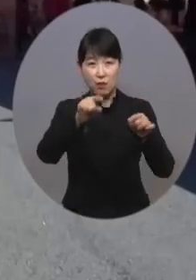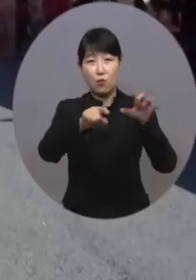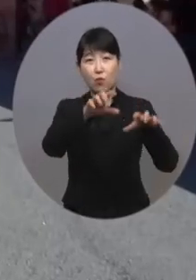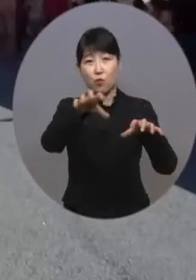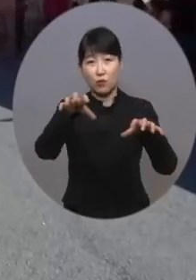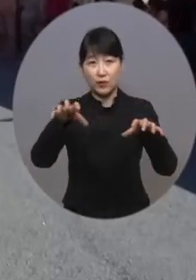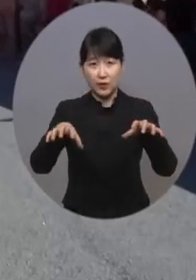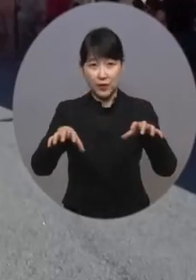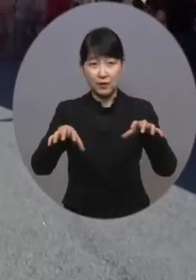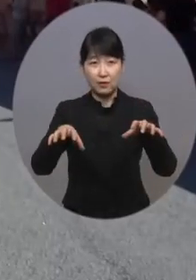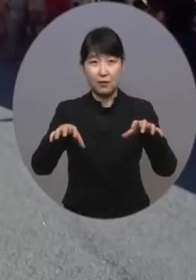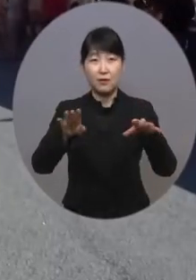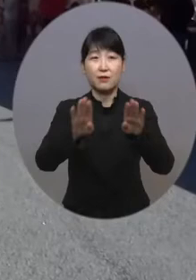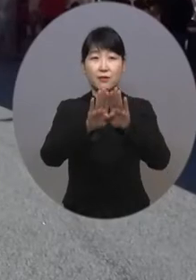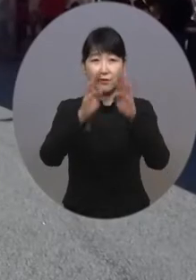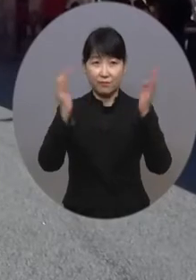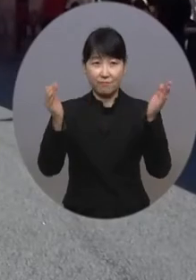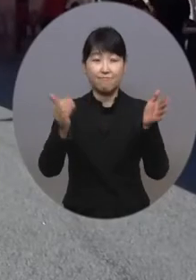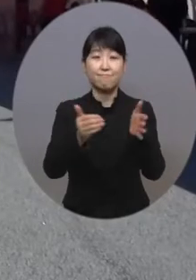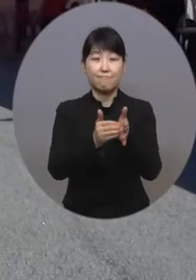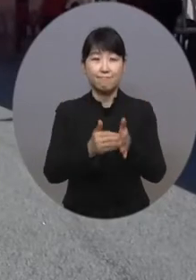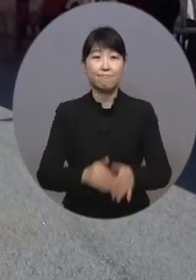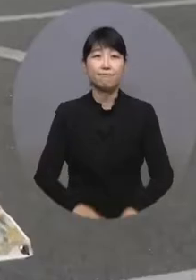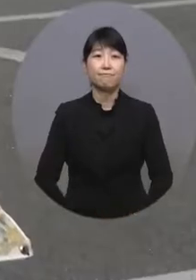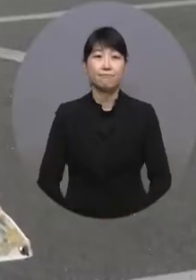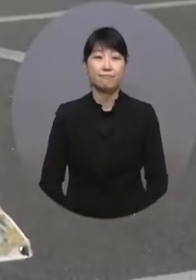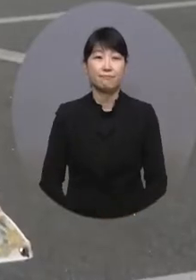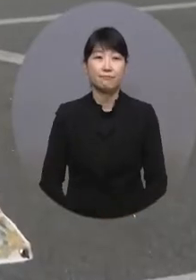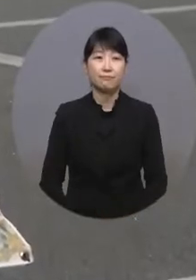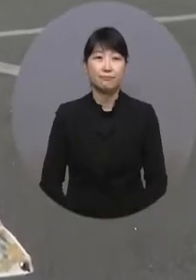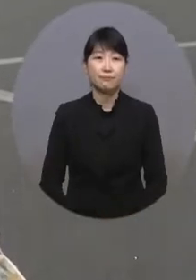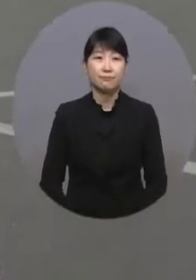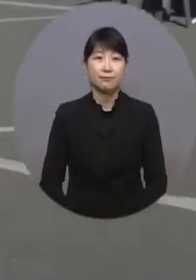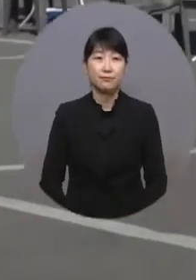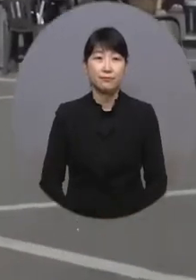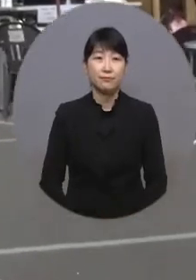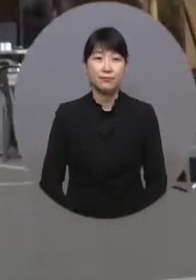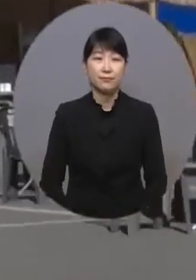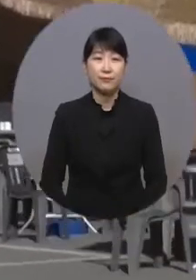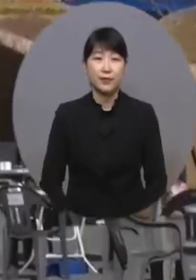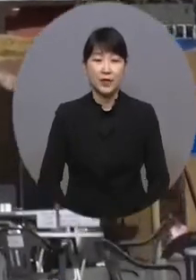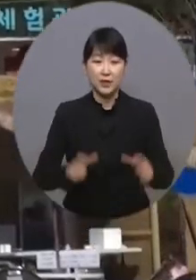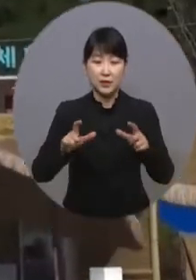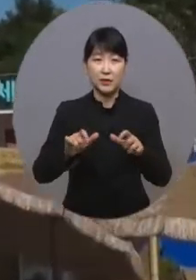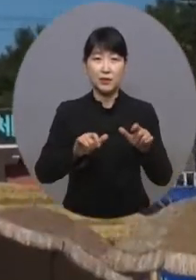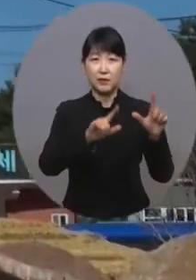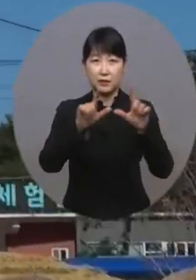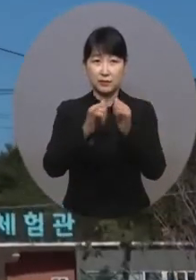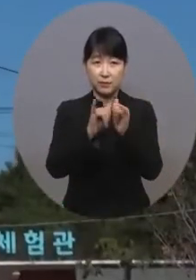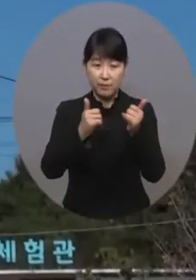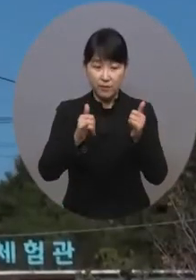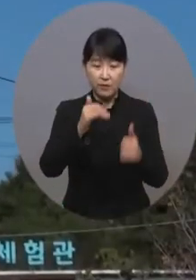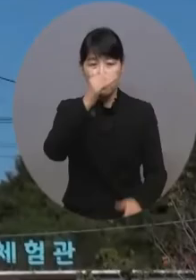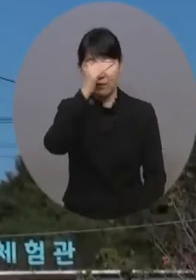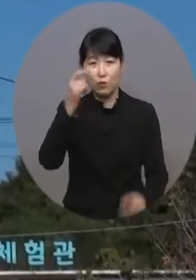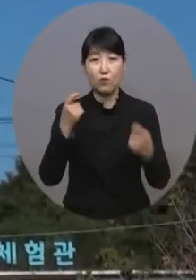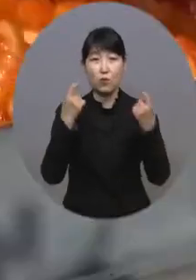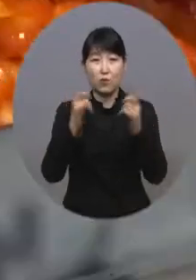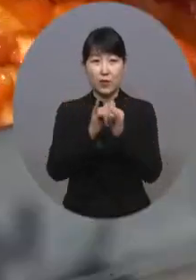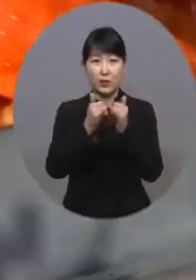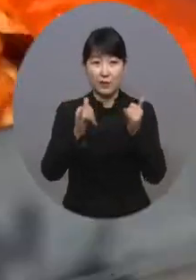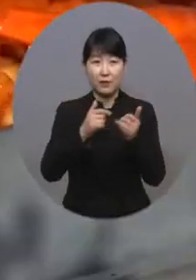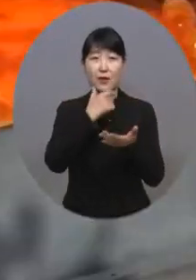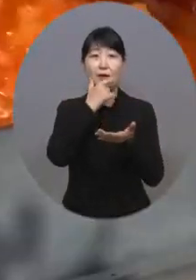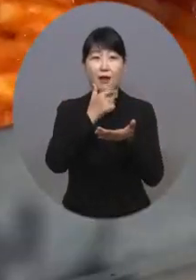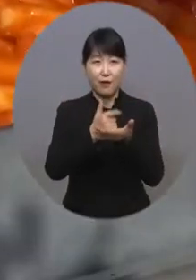전통고추장 민속마을이론에서 성황리에 막을 내렸습니다. 많은 지역민과 관광객들에게 감동과 추억을 선사한